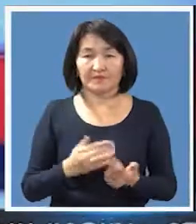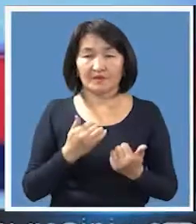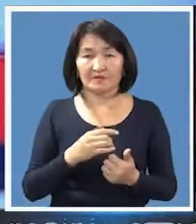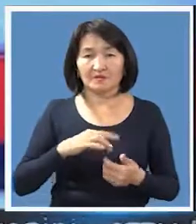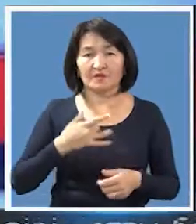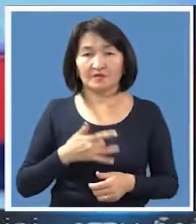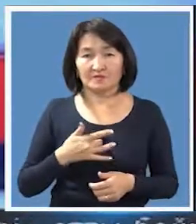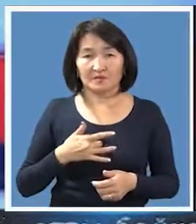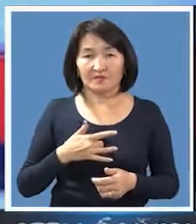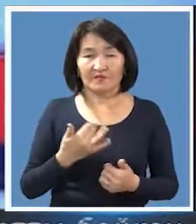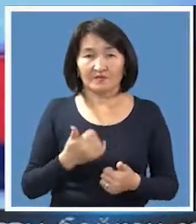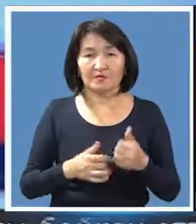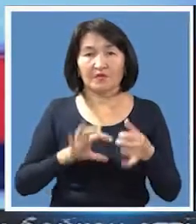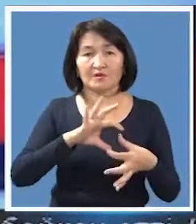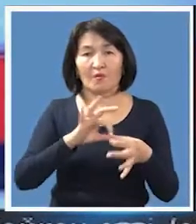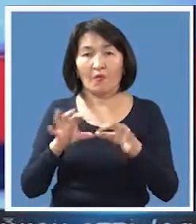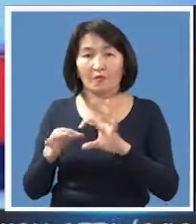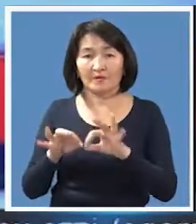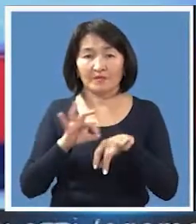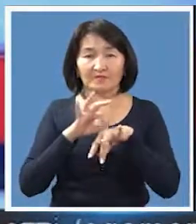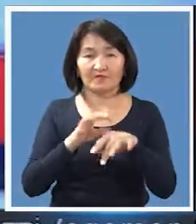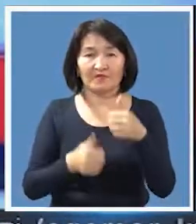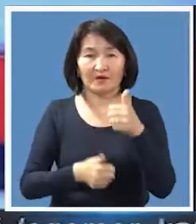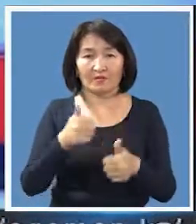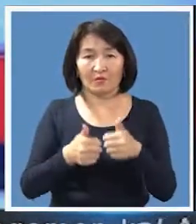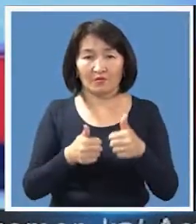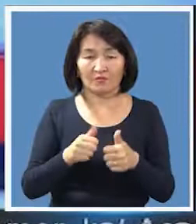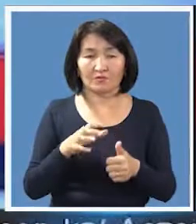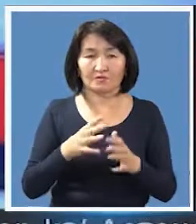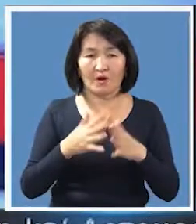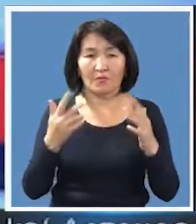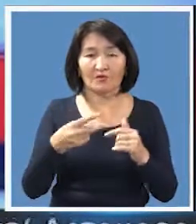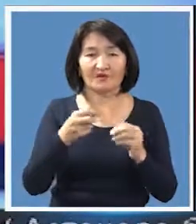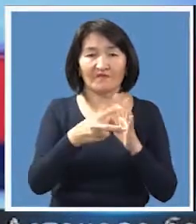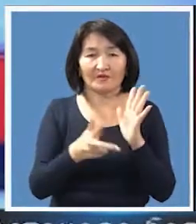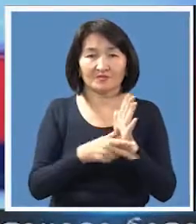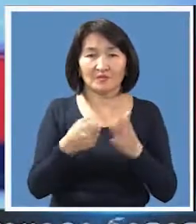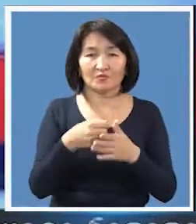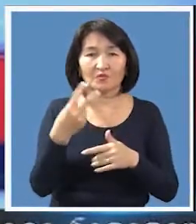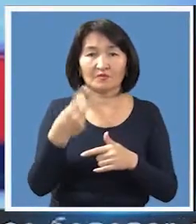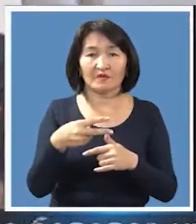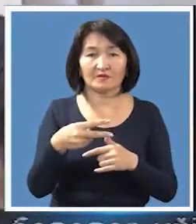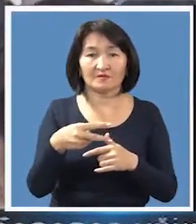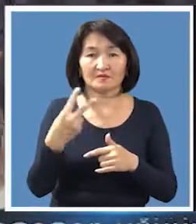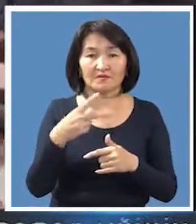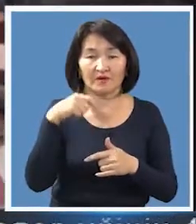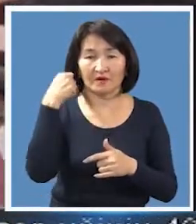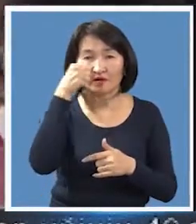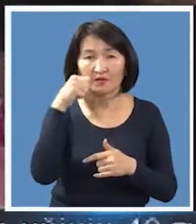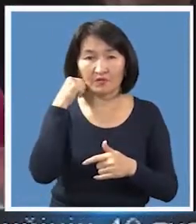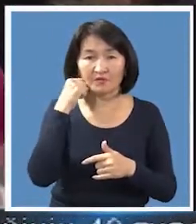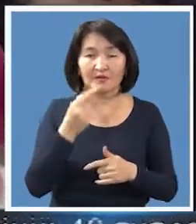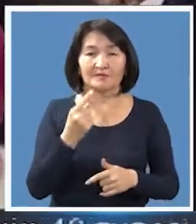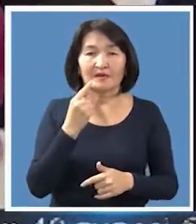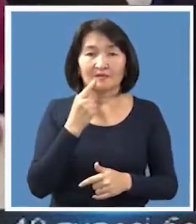Бүгін Таразда облыстық тілдарын олимпиадасы өтті. Шараға үш тілді жетік меңгерген 18 және 22 жас аралығындағы жастар қатысты. Шарада